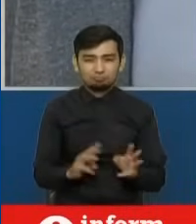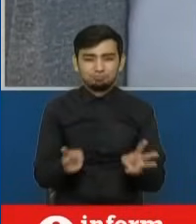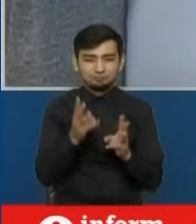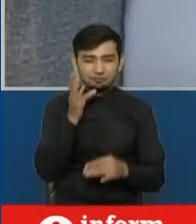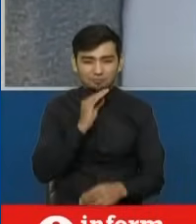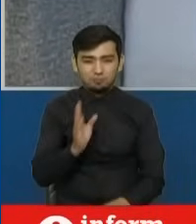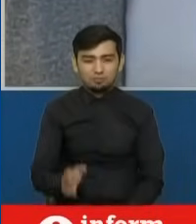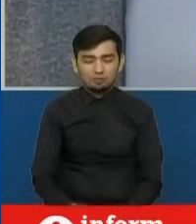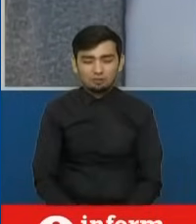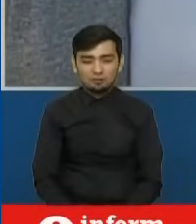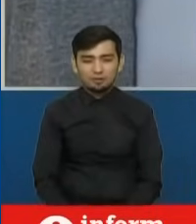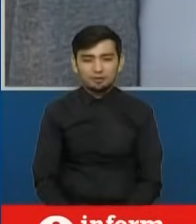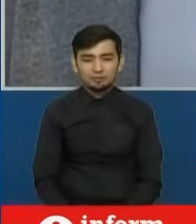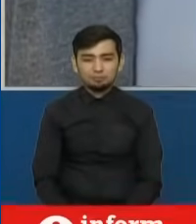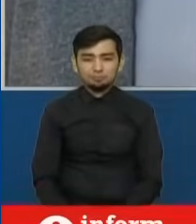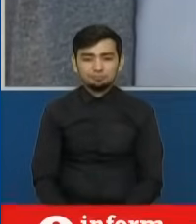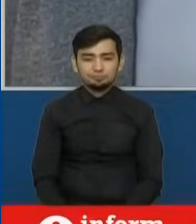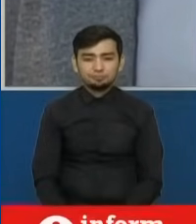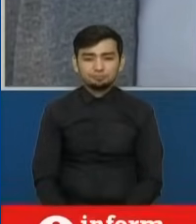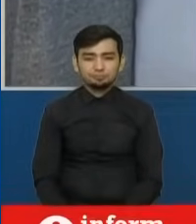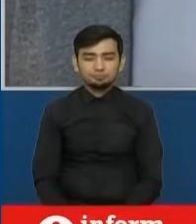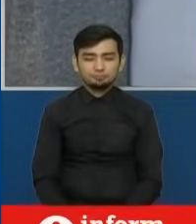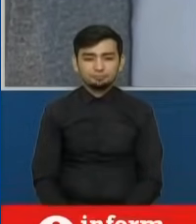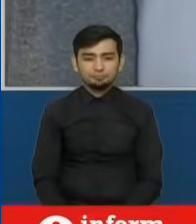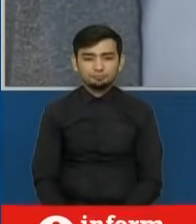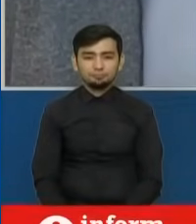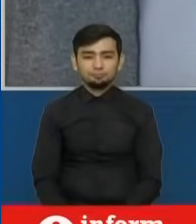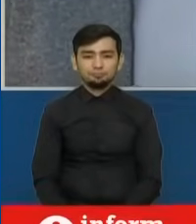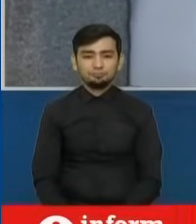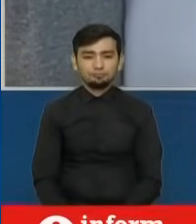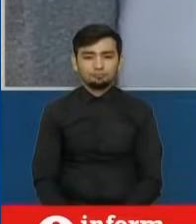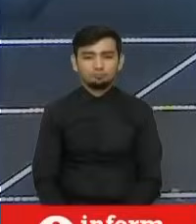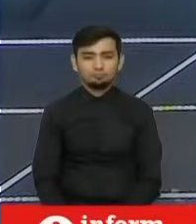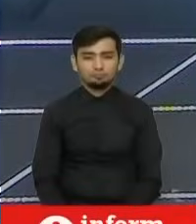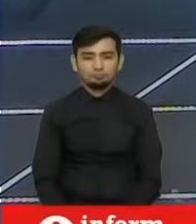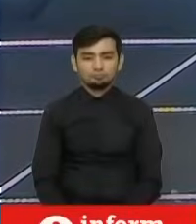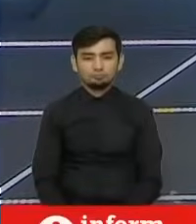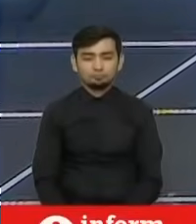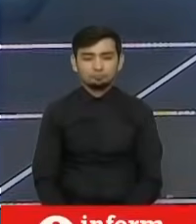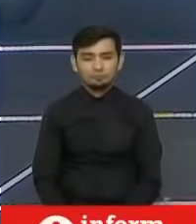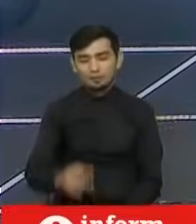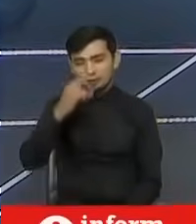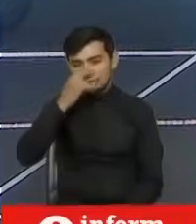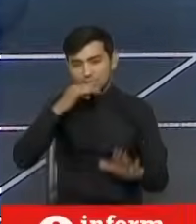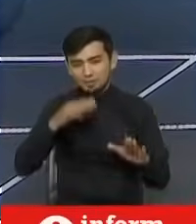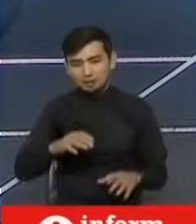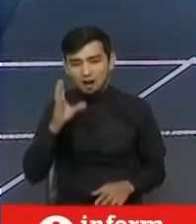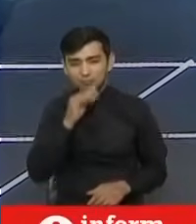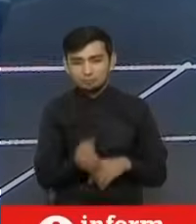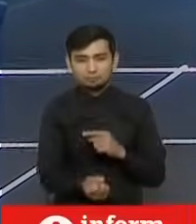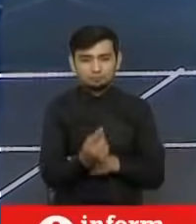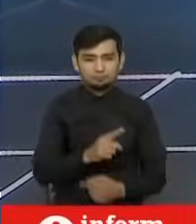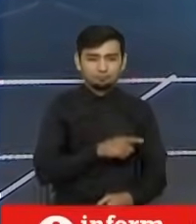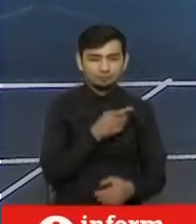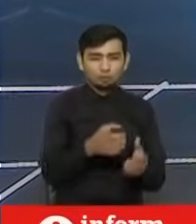пожары Анастасия Новикова Доев Абзал турабеков информбюро в Казахстане может появиться Экспертная